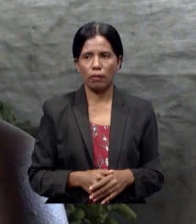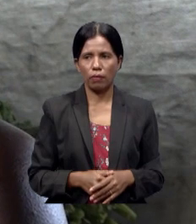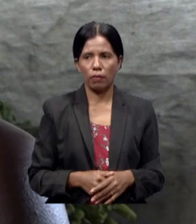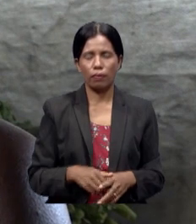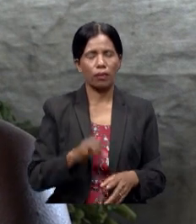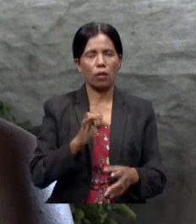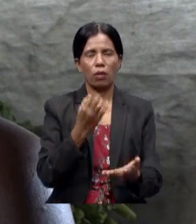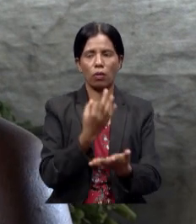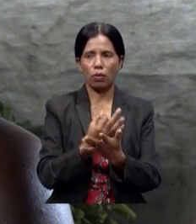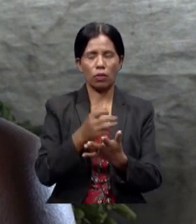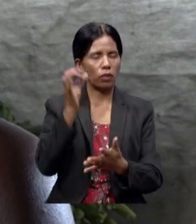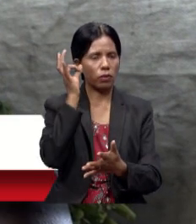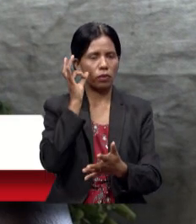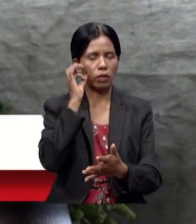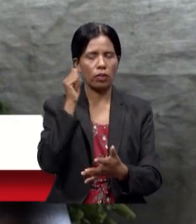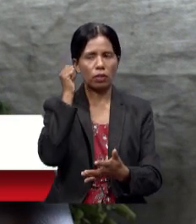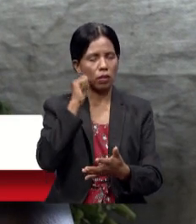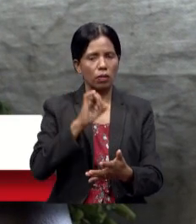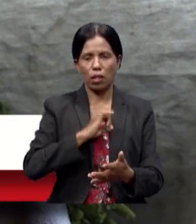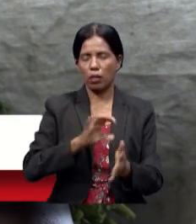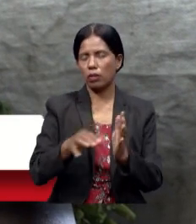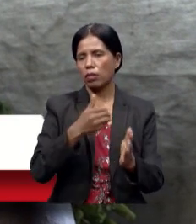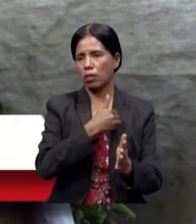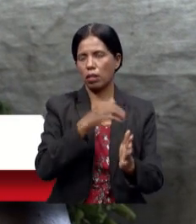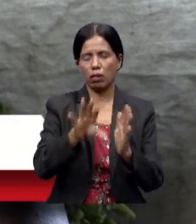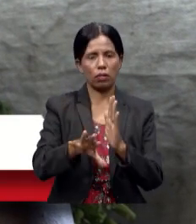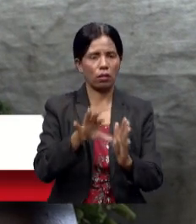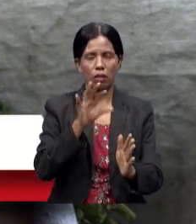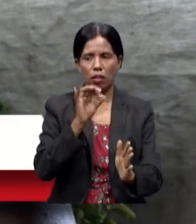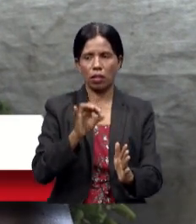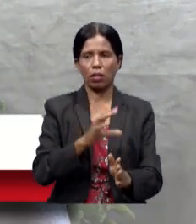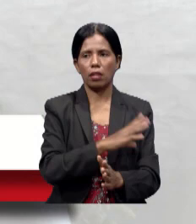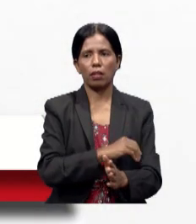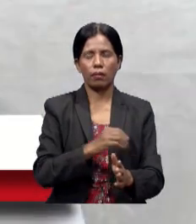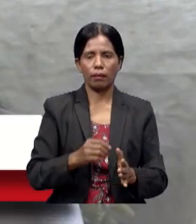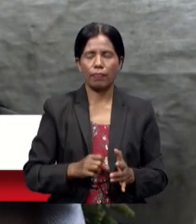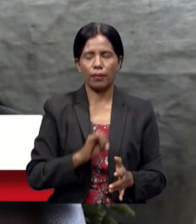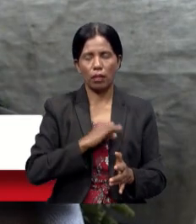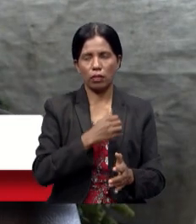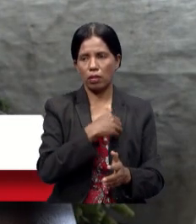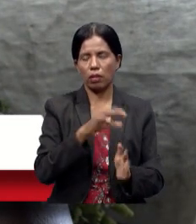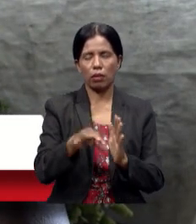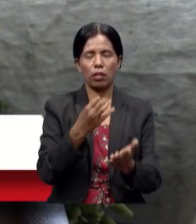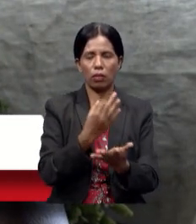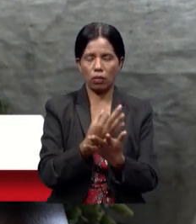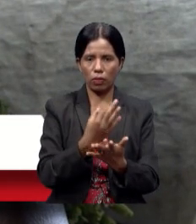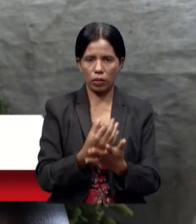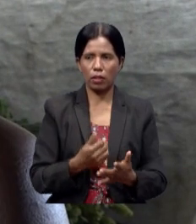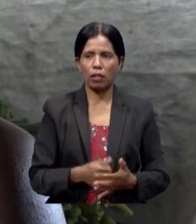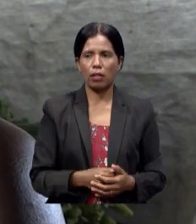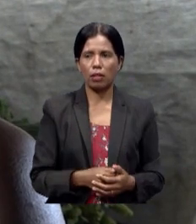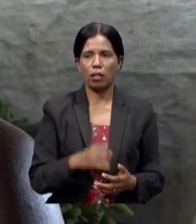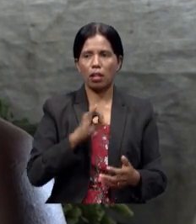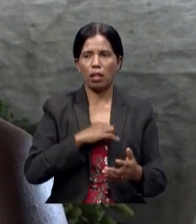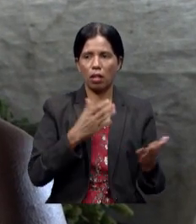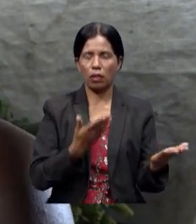sidau. Hau sidau keta. Tercera idading hau sidau keta. Akora sirahat hau hatama me